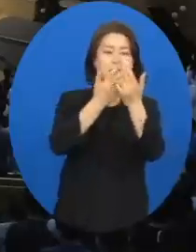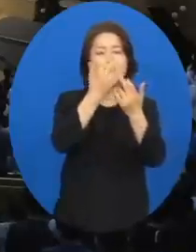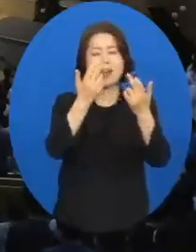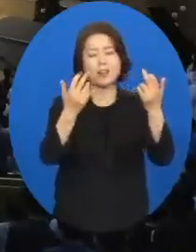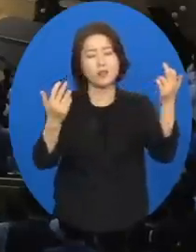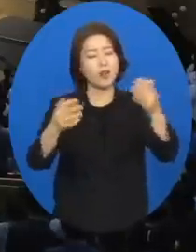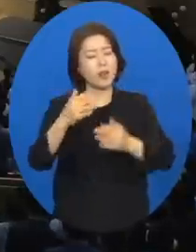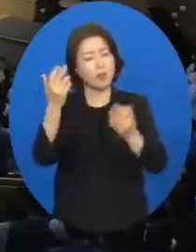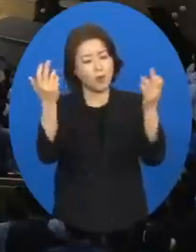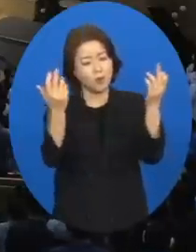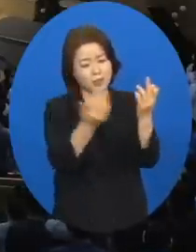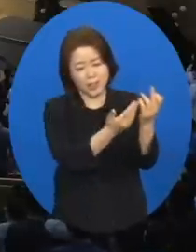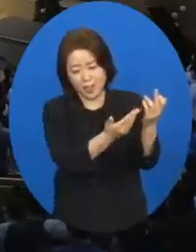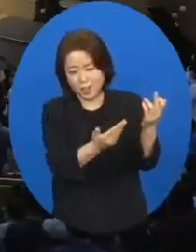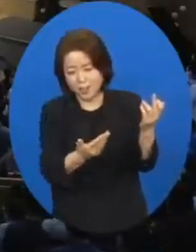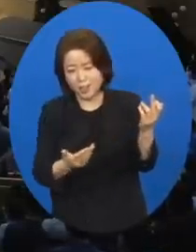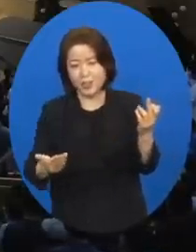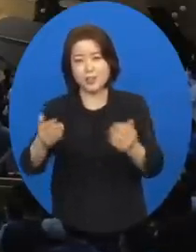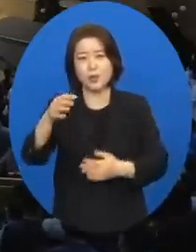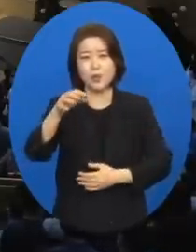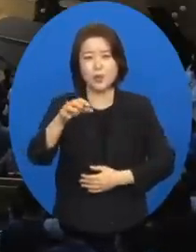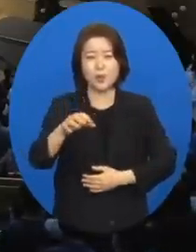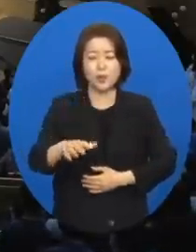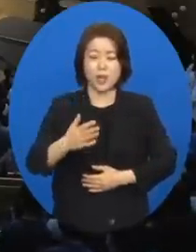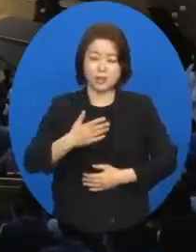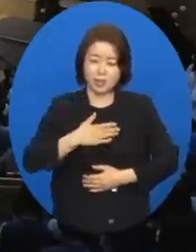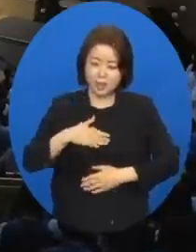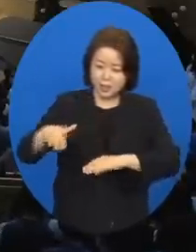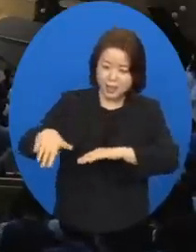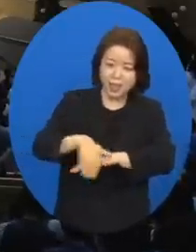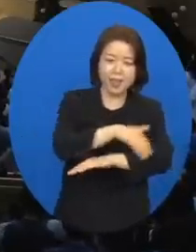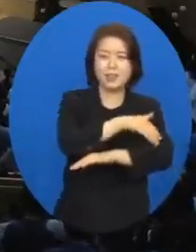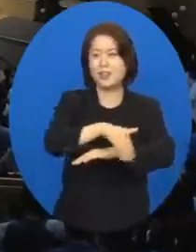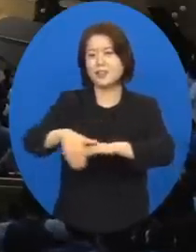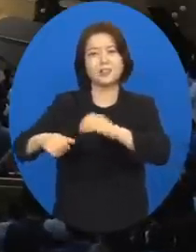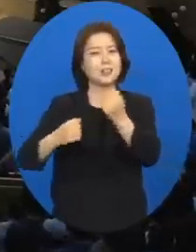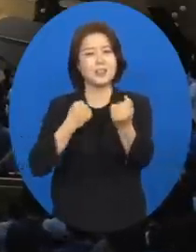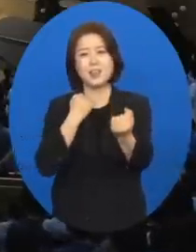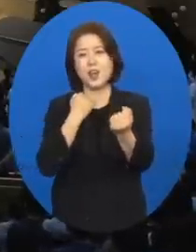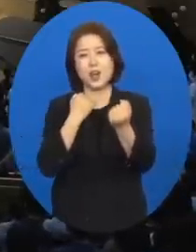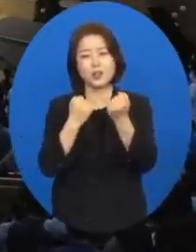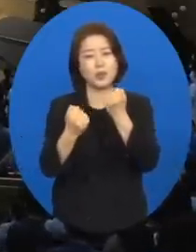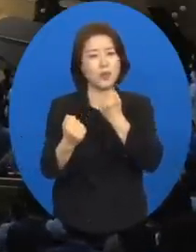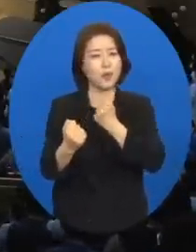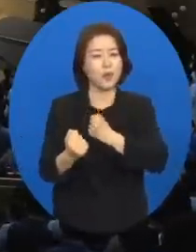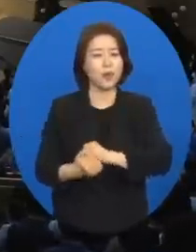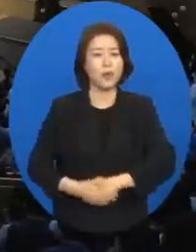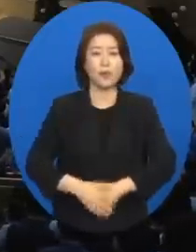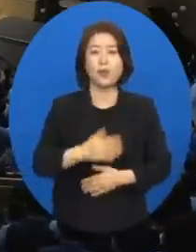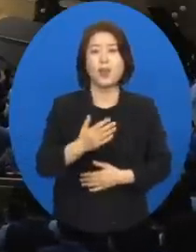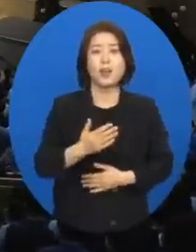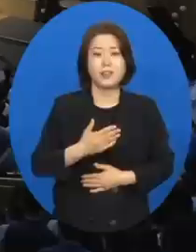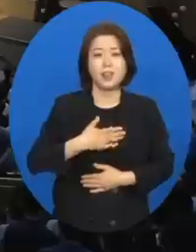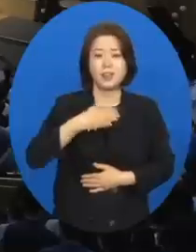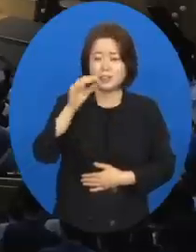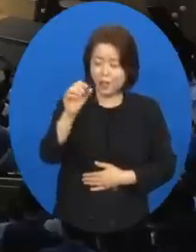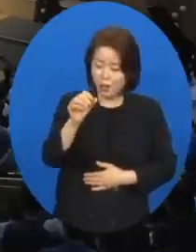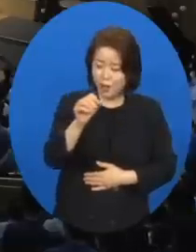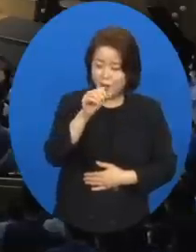험한 산과 골짜기로 내가 다닐지라도